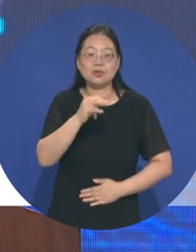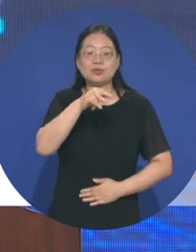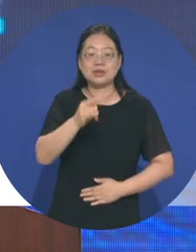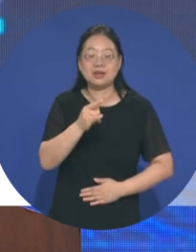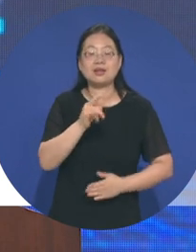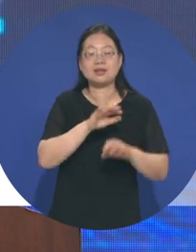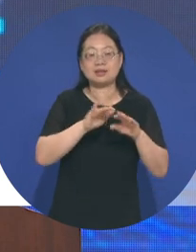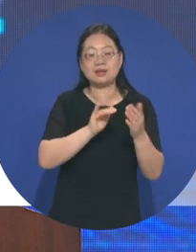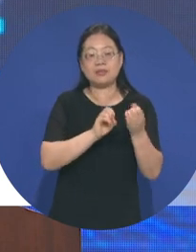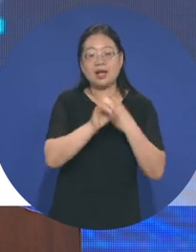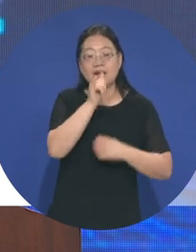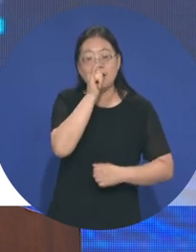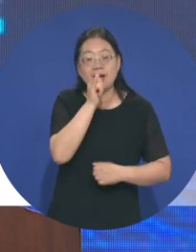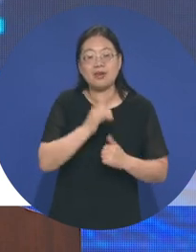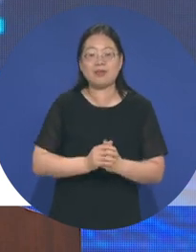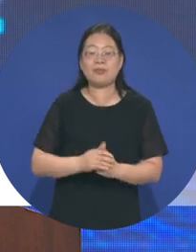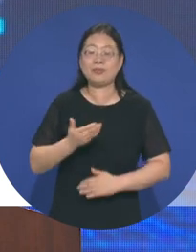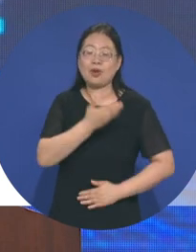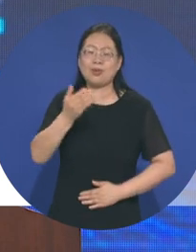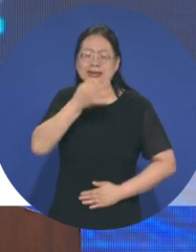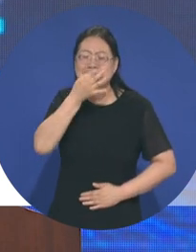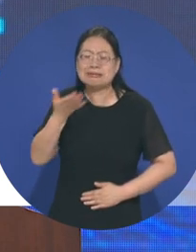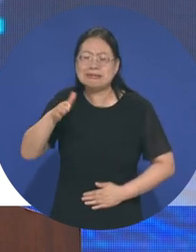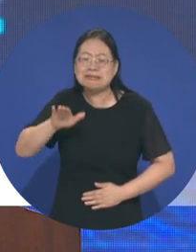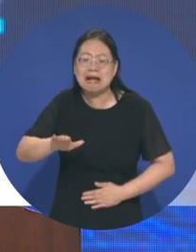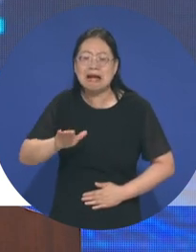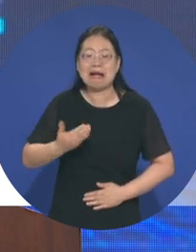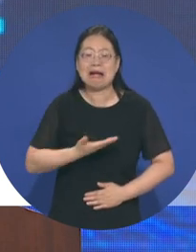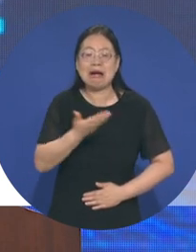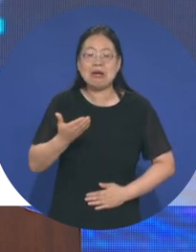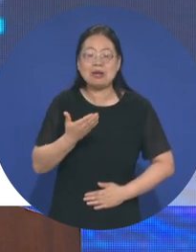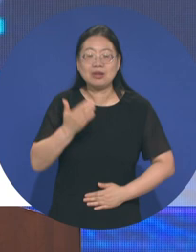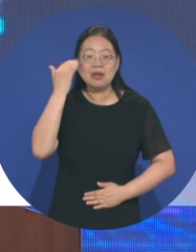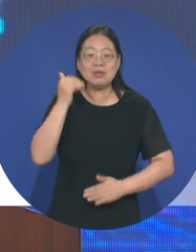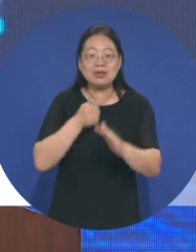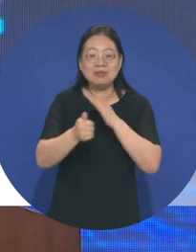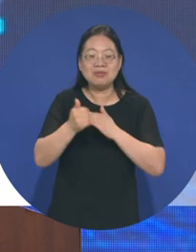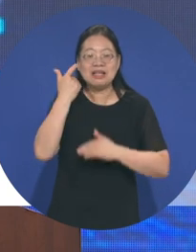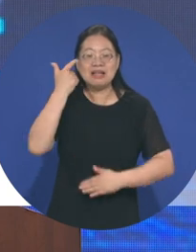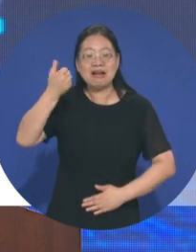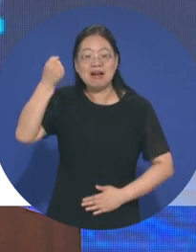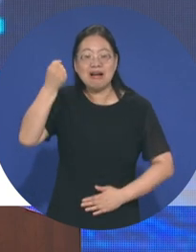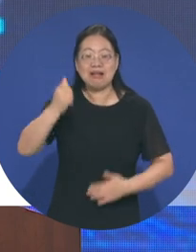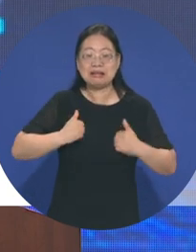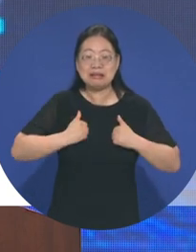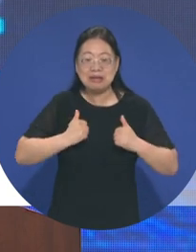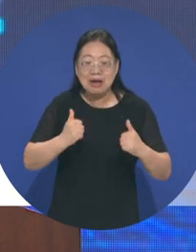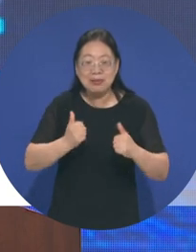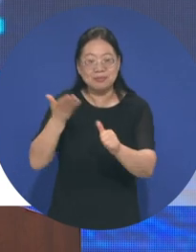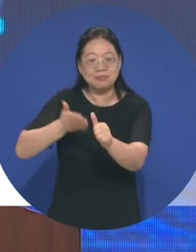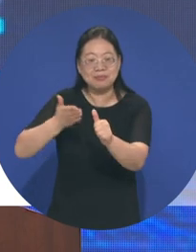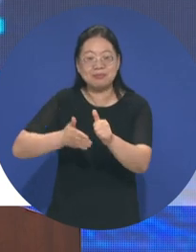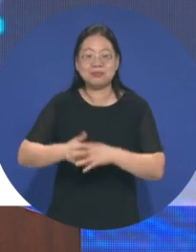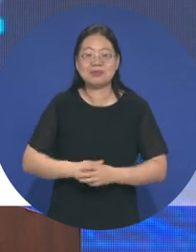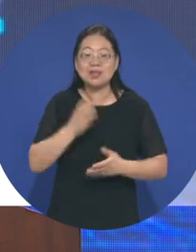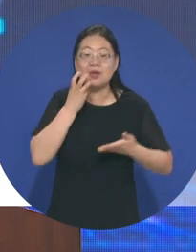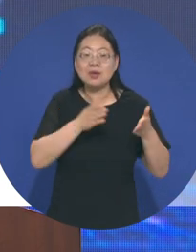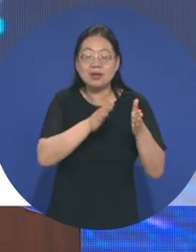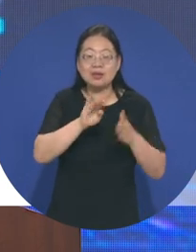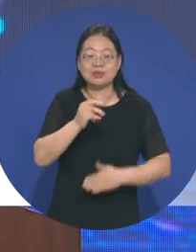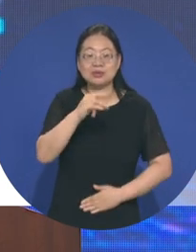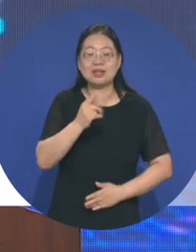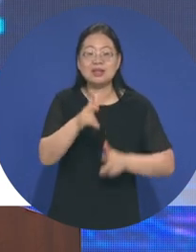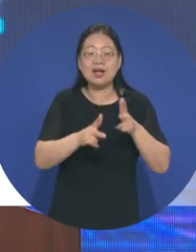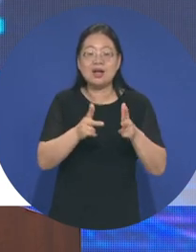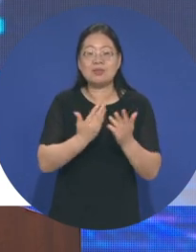있다. 여러분들 힘드시겠지만 여러분들이 국가대표라 생각하시고 열심히 해주시기 바랍니다. 경기도도